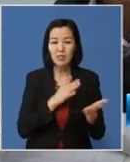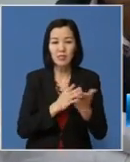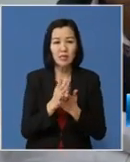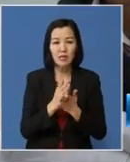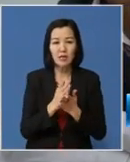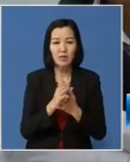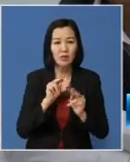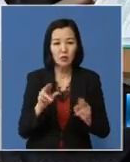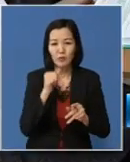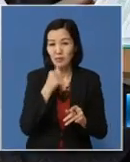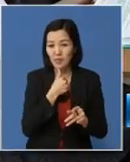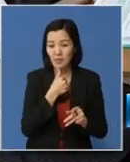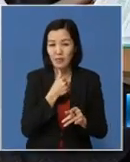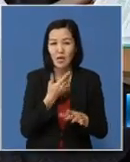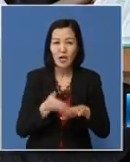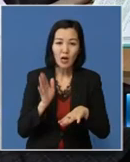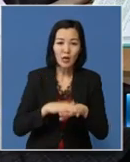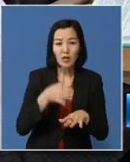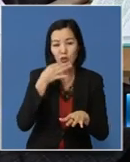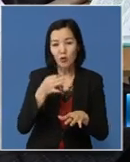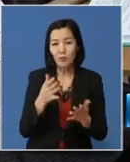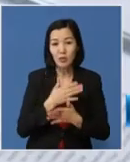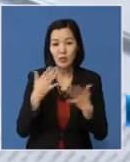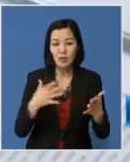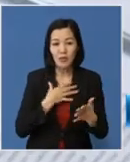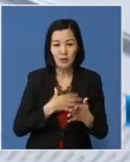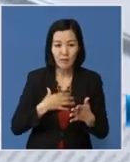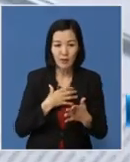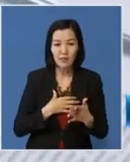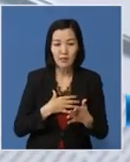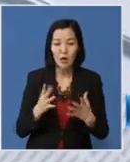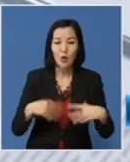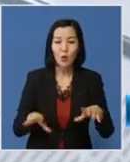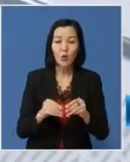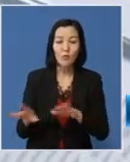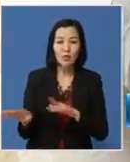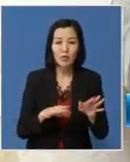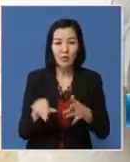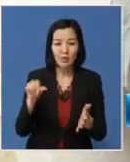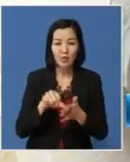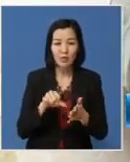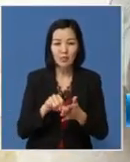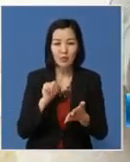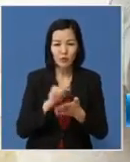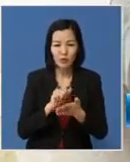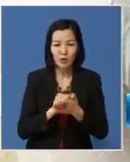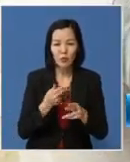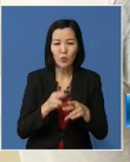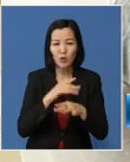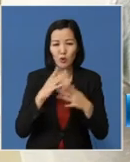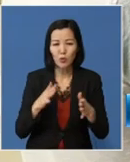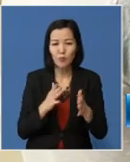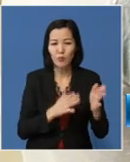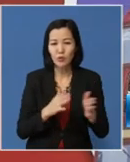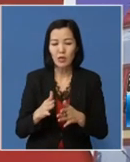бара бермейді. Өйткені жұмыстың ауыртпалығы мен жауапкершілігінен бөлек негізсіз қоғамдық шараларға да жұмылдырылады. Әрі қағаз бастылығы да көп. Бұндай